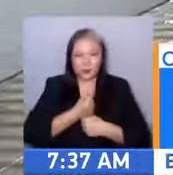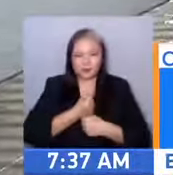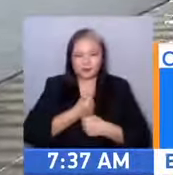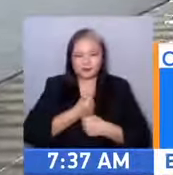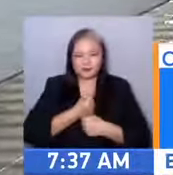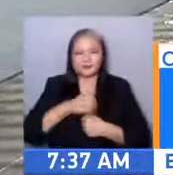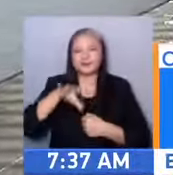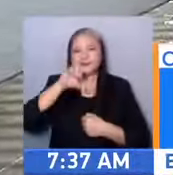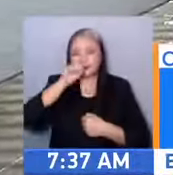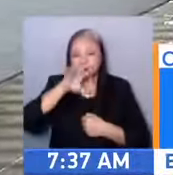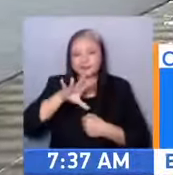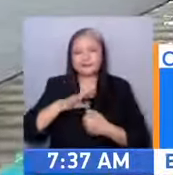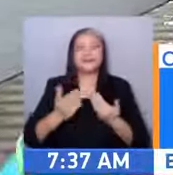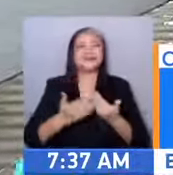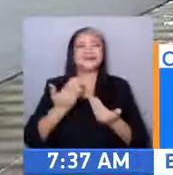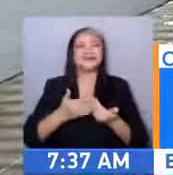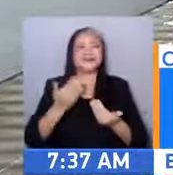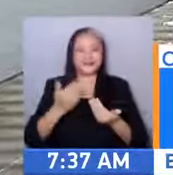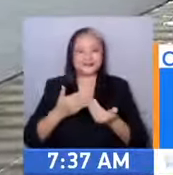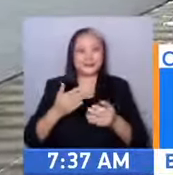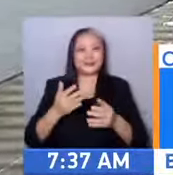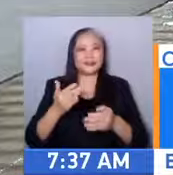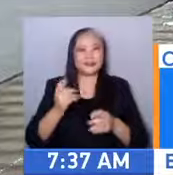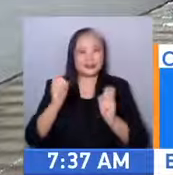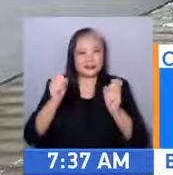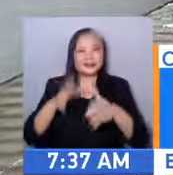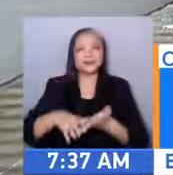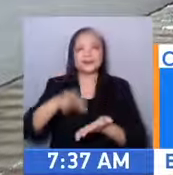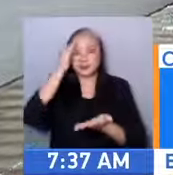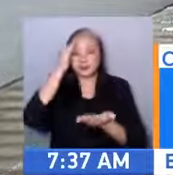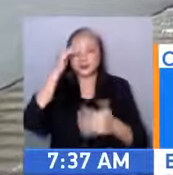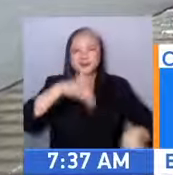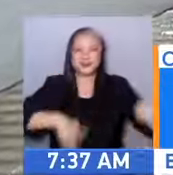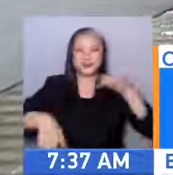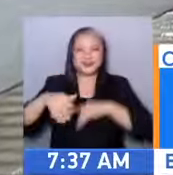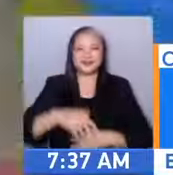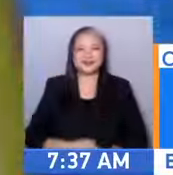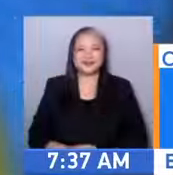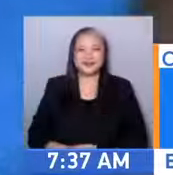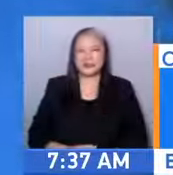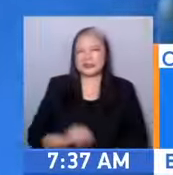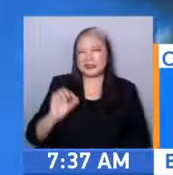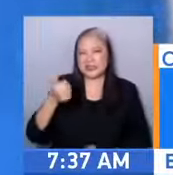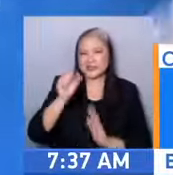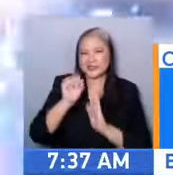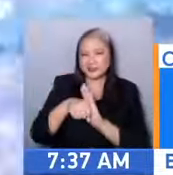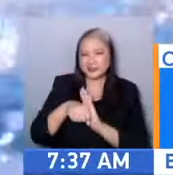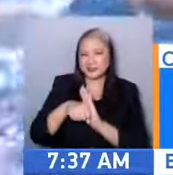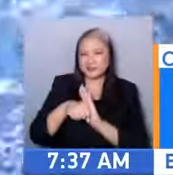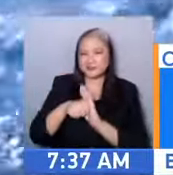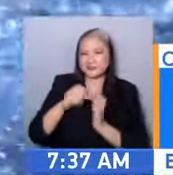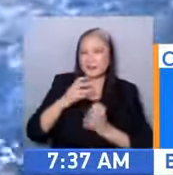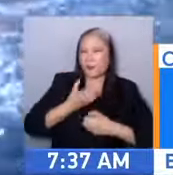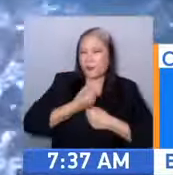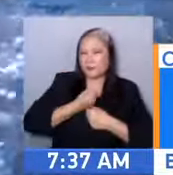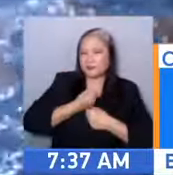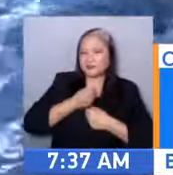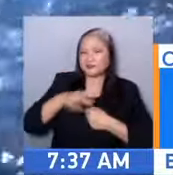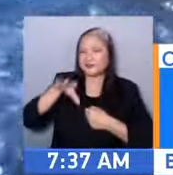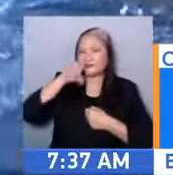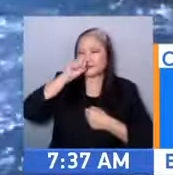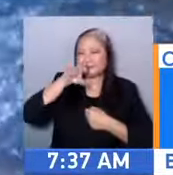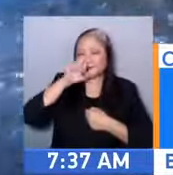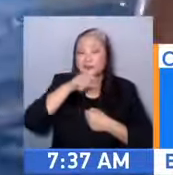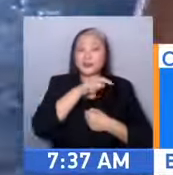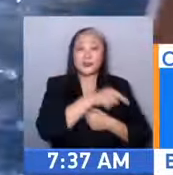lumangoy. So pag familiar na sila, pwede na yes. Sila maganyan. Mga 10 seconds, ganun. Yun doon, tinuturo Coach. Rin namin yun doon sa mga babies, how to go